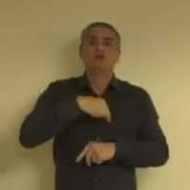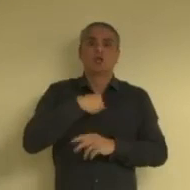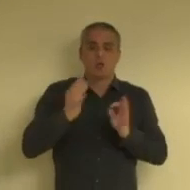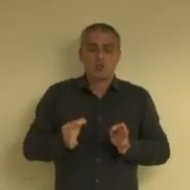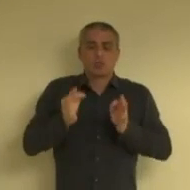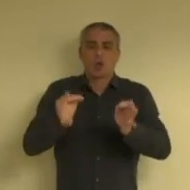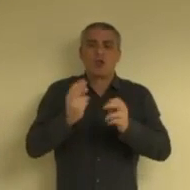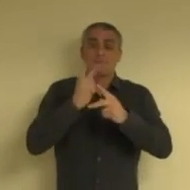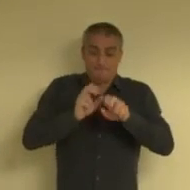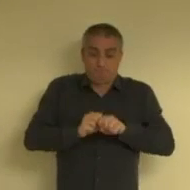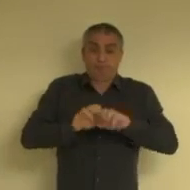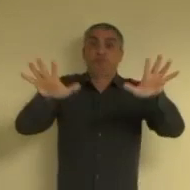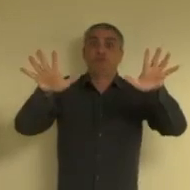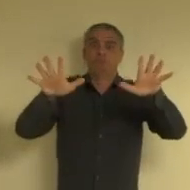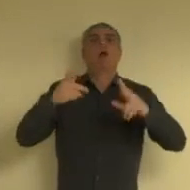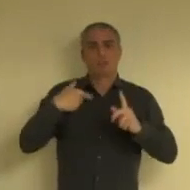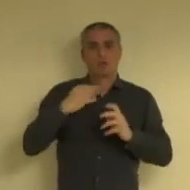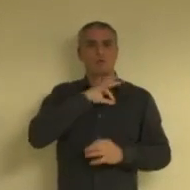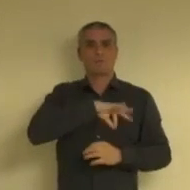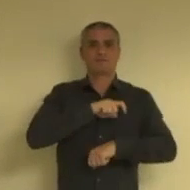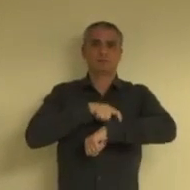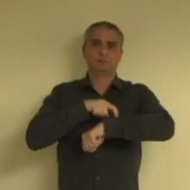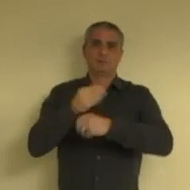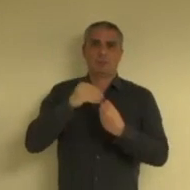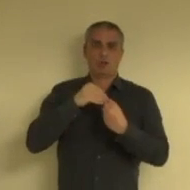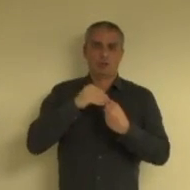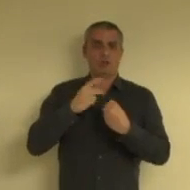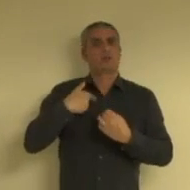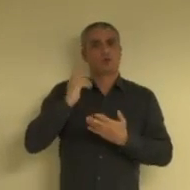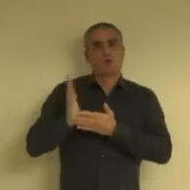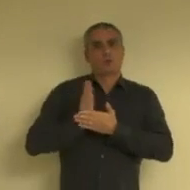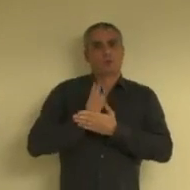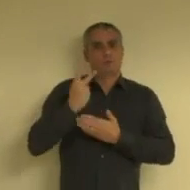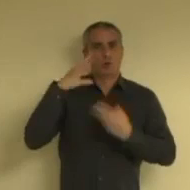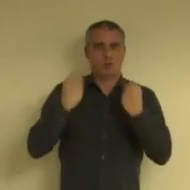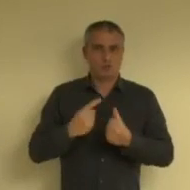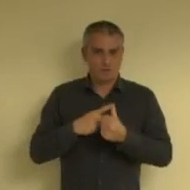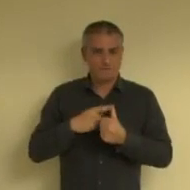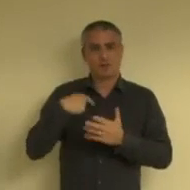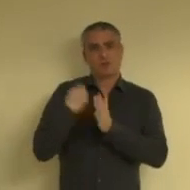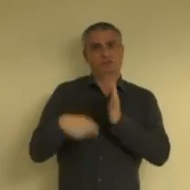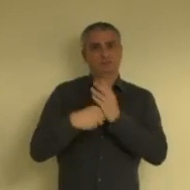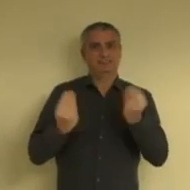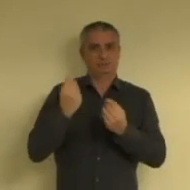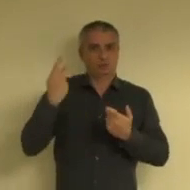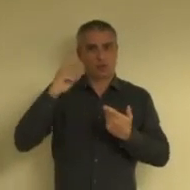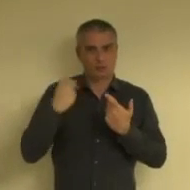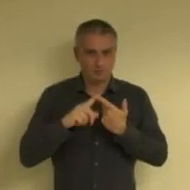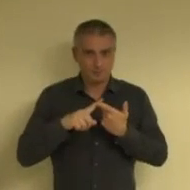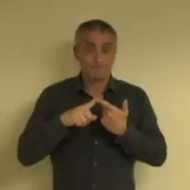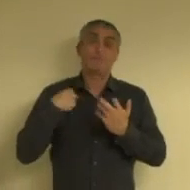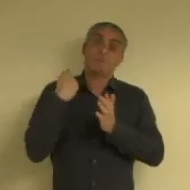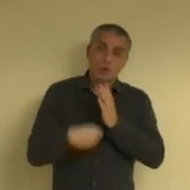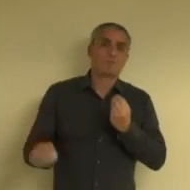אנחנו דוחים את ההתפרצות, אנחנו מרוויחים זמן. אנחנו נערכים, אנחנו מצטיידים, אנחנו